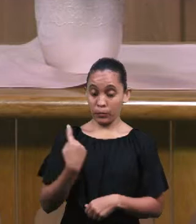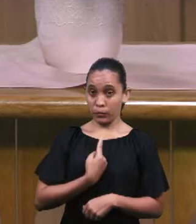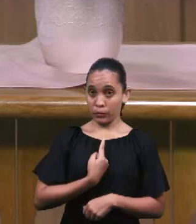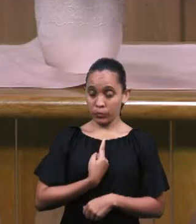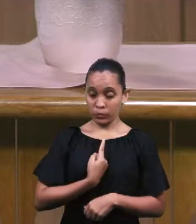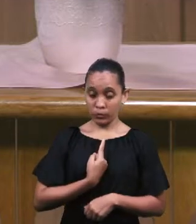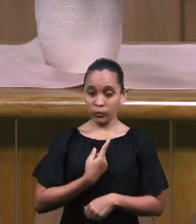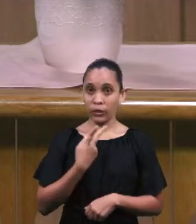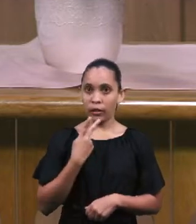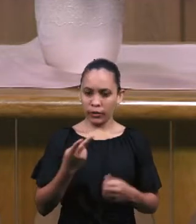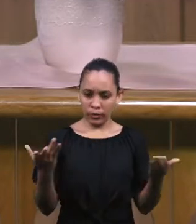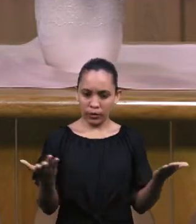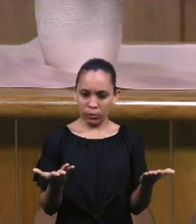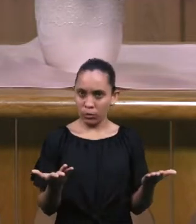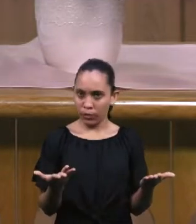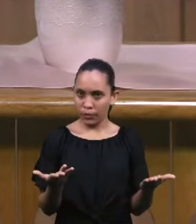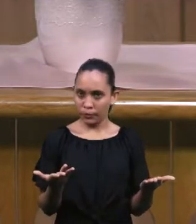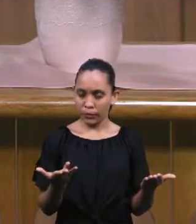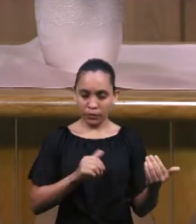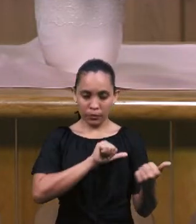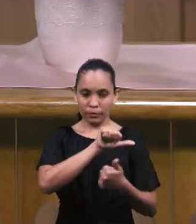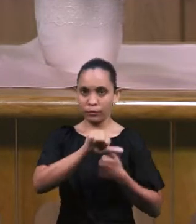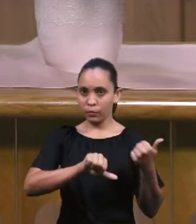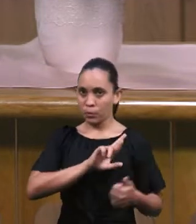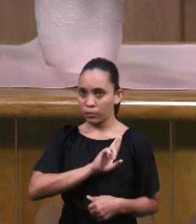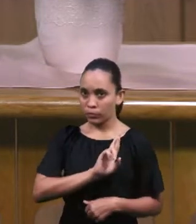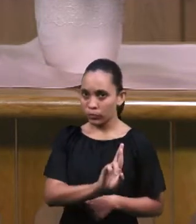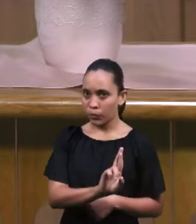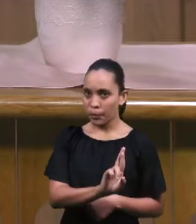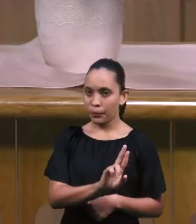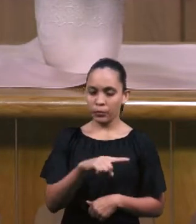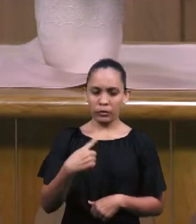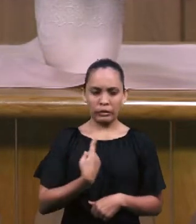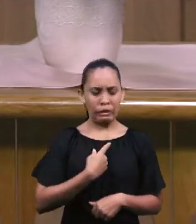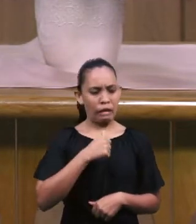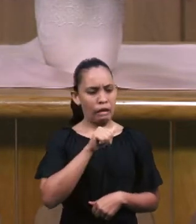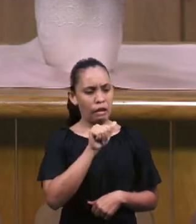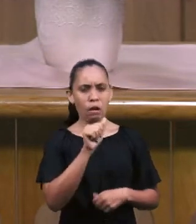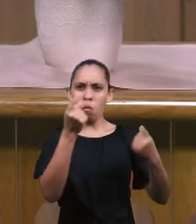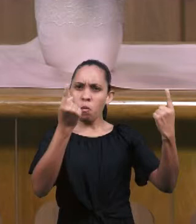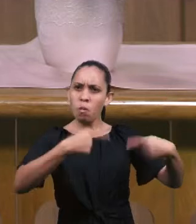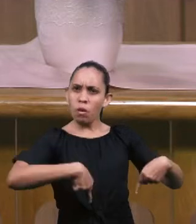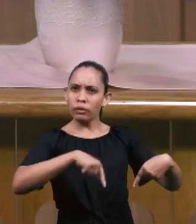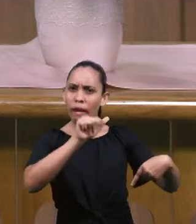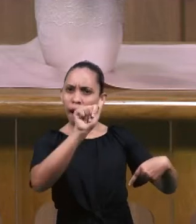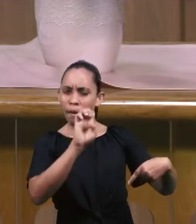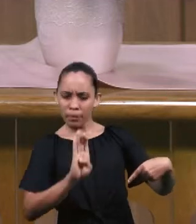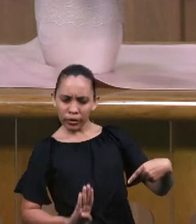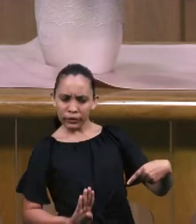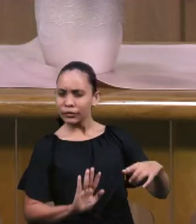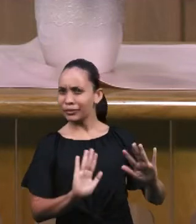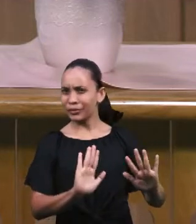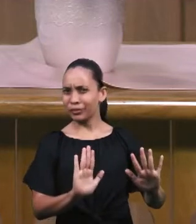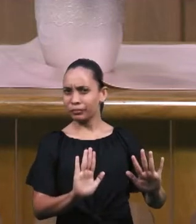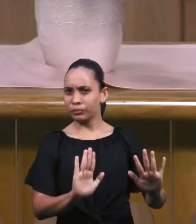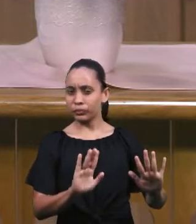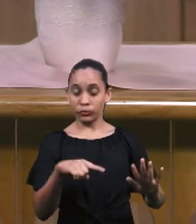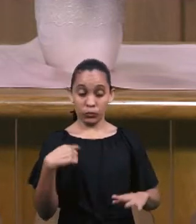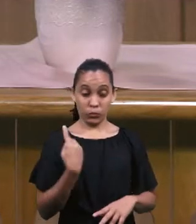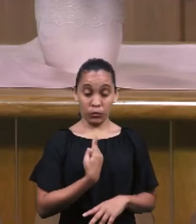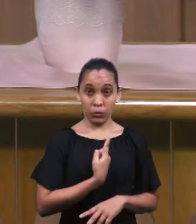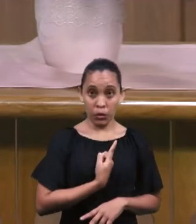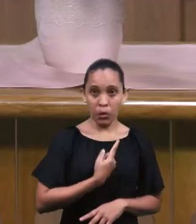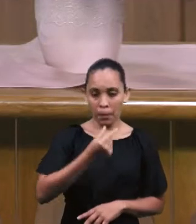réforme, nous ne sommes pas en train de parler ici contre A, B ou C. Nous sommes en train de parler contre